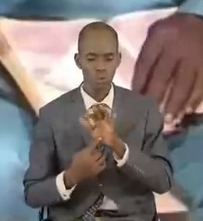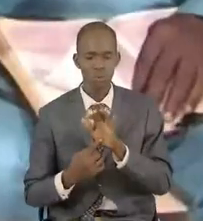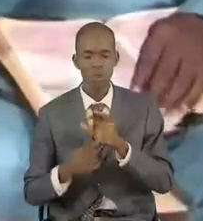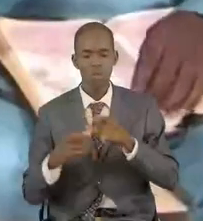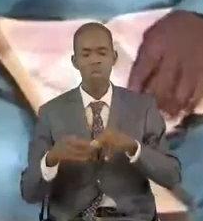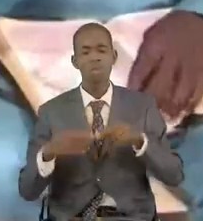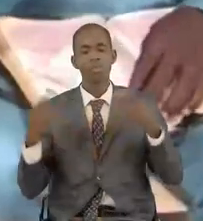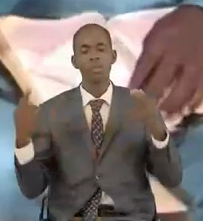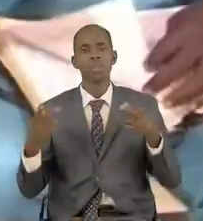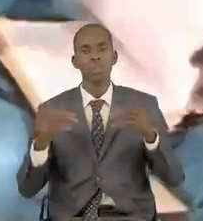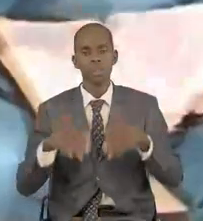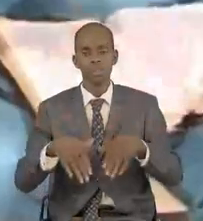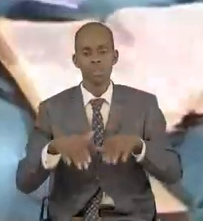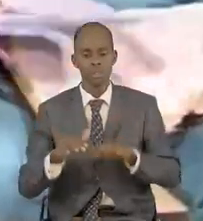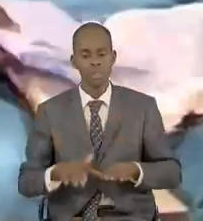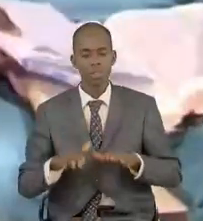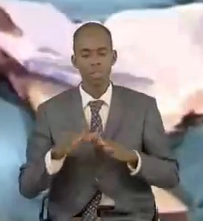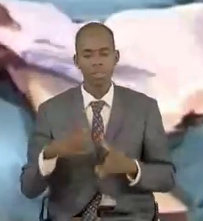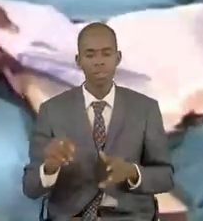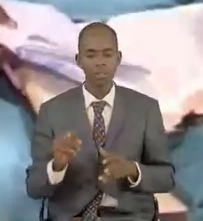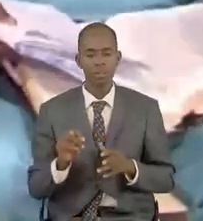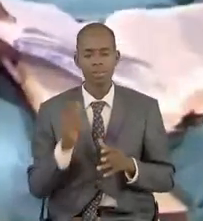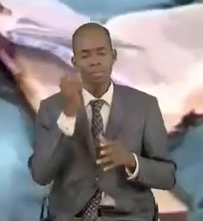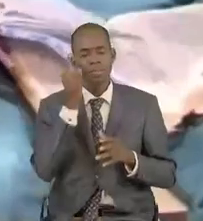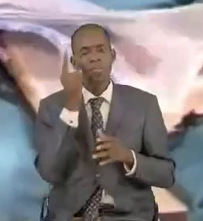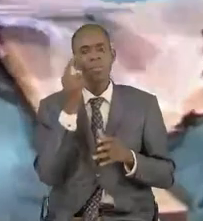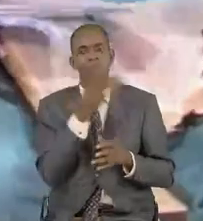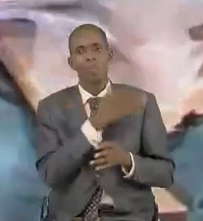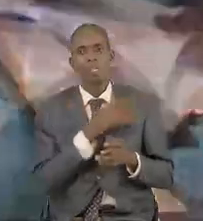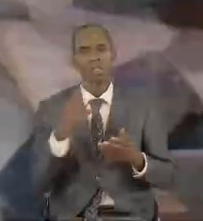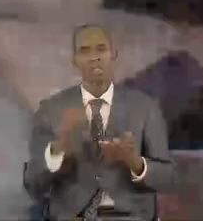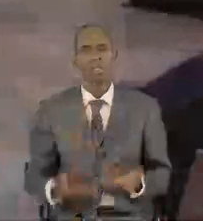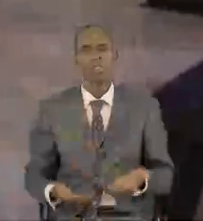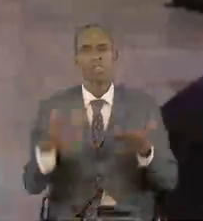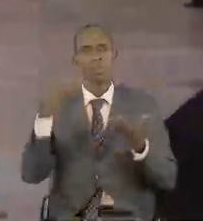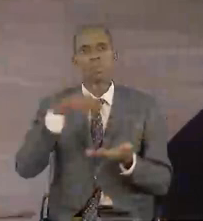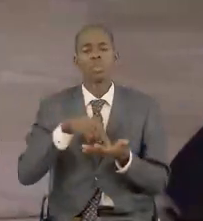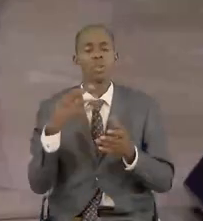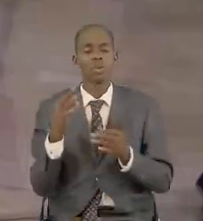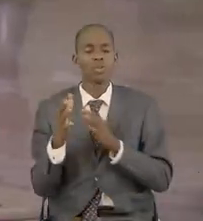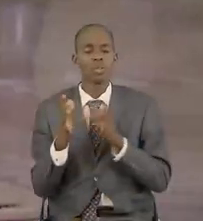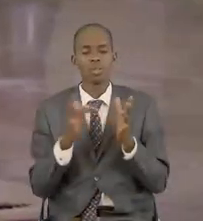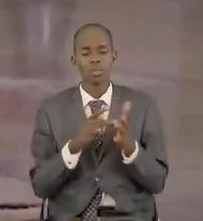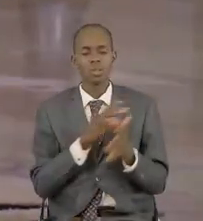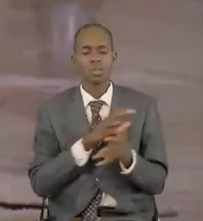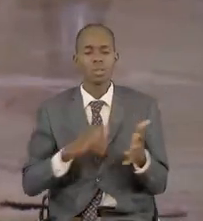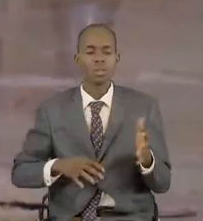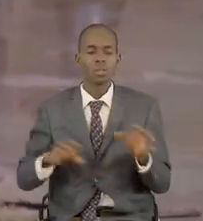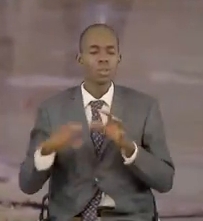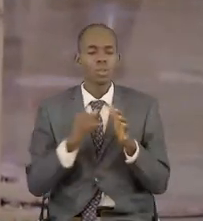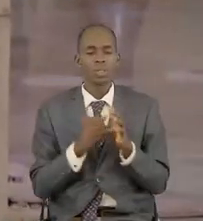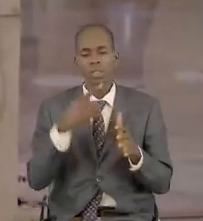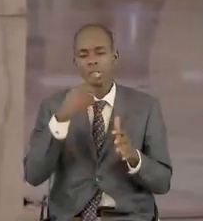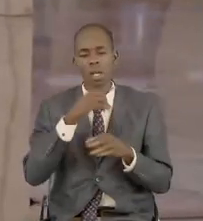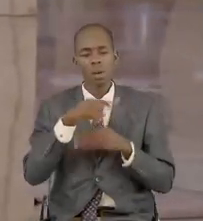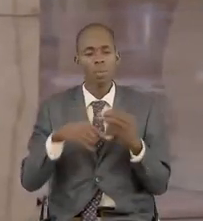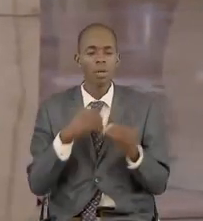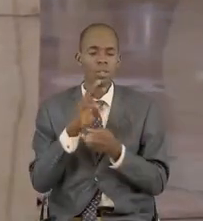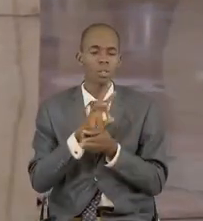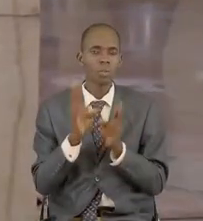cela révèle la mort lance versement la résurrection de Jésus-Christ est-ce que cela parle de la repentance